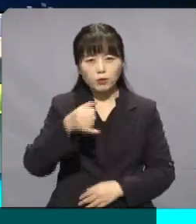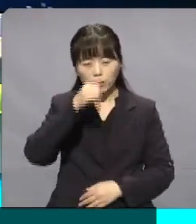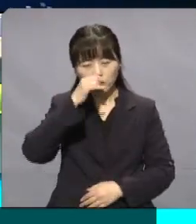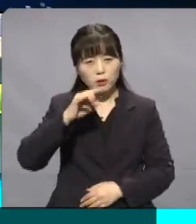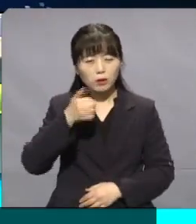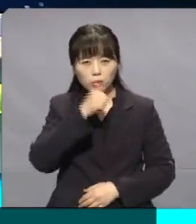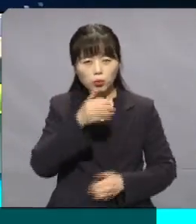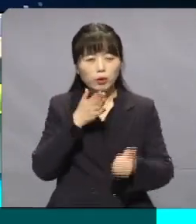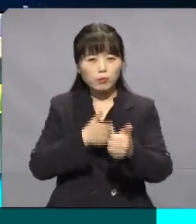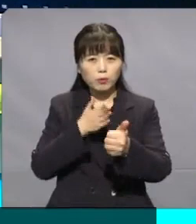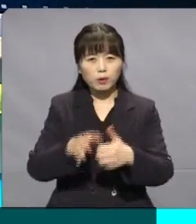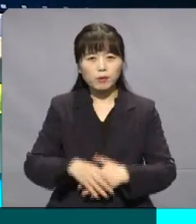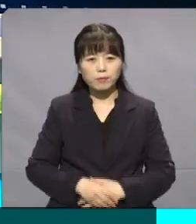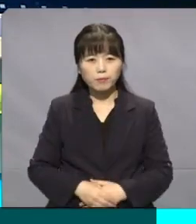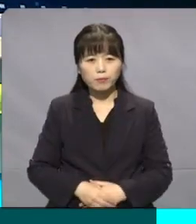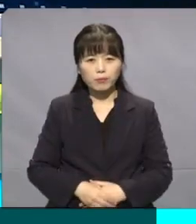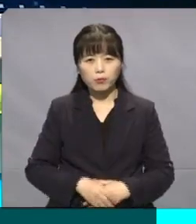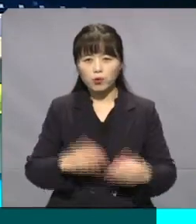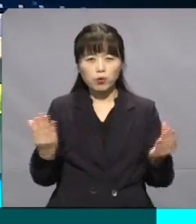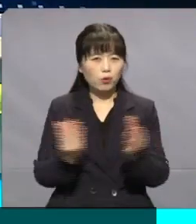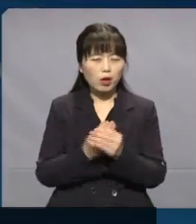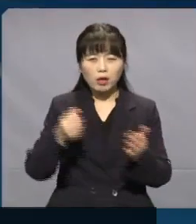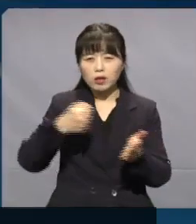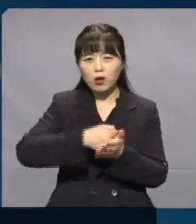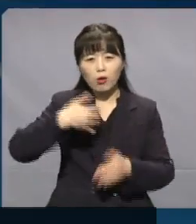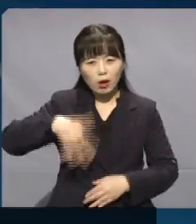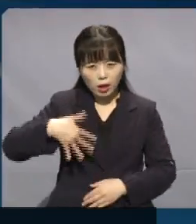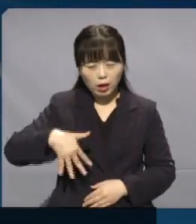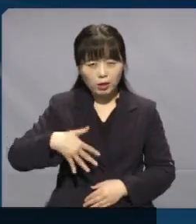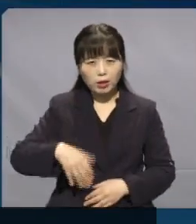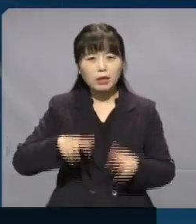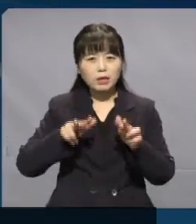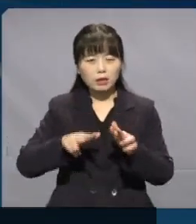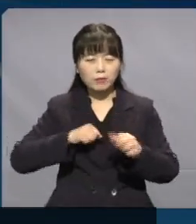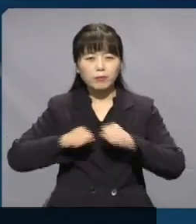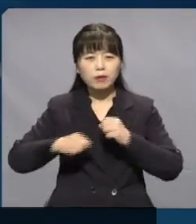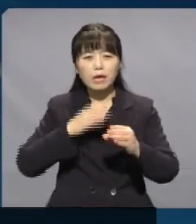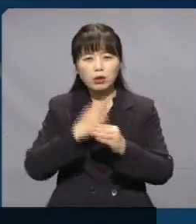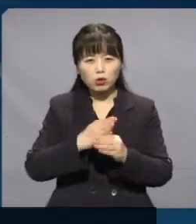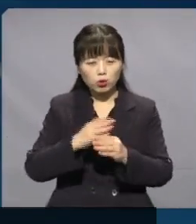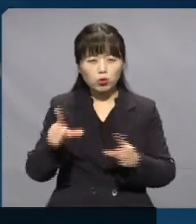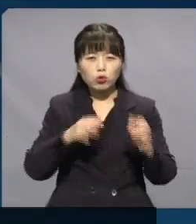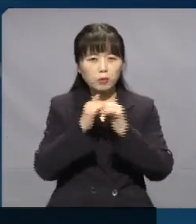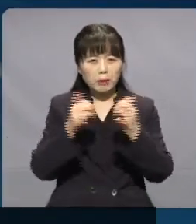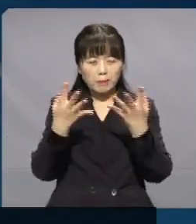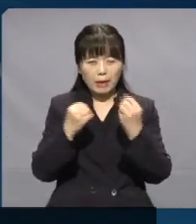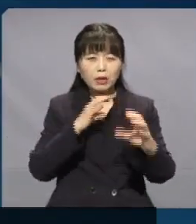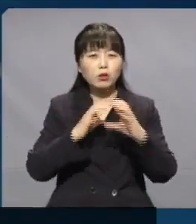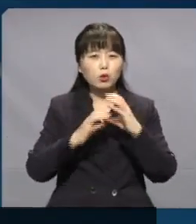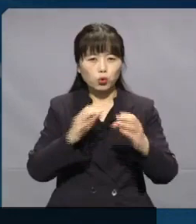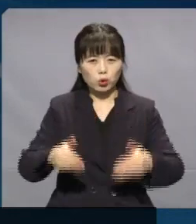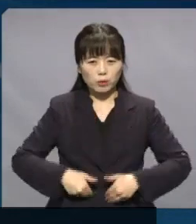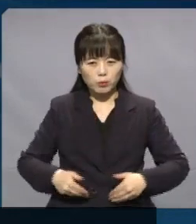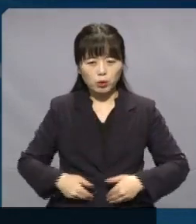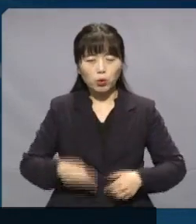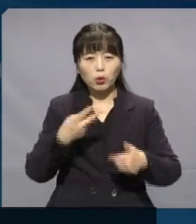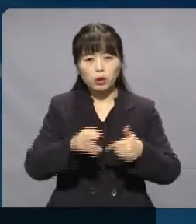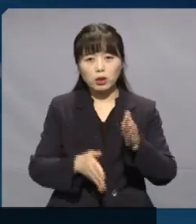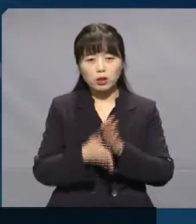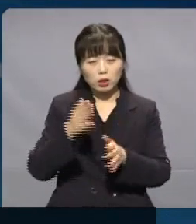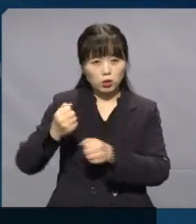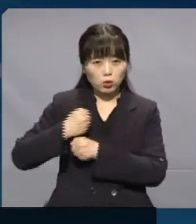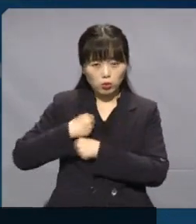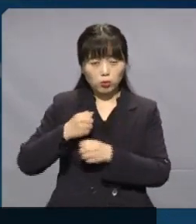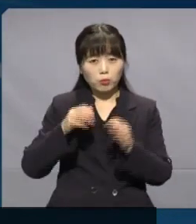주십시오. 완전히 뭐 정해진 건 아니고요. 네. 밑그림은 지금 진행형이고요. 주민과 예. 아마 많이 소통을 해야 될 것입니다. 네. 인천시는 군부대